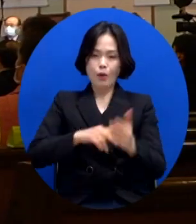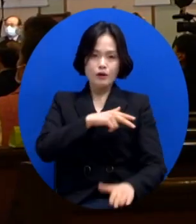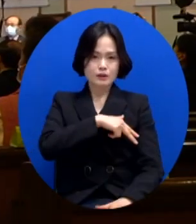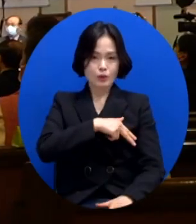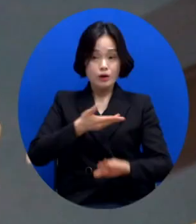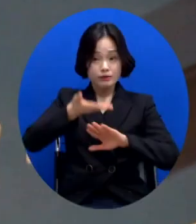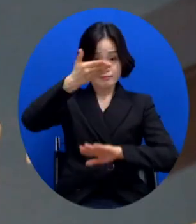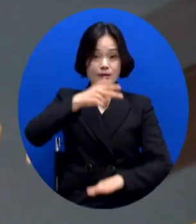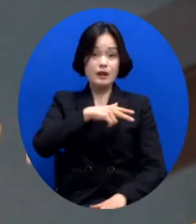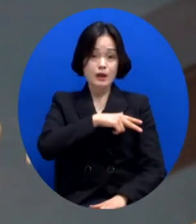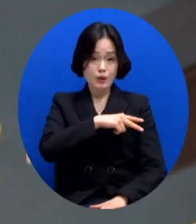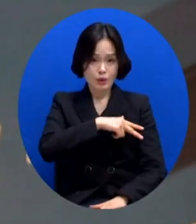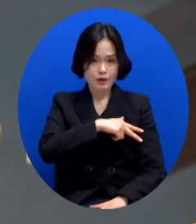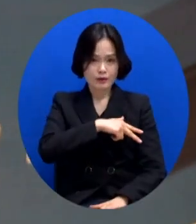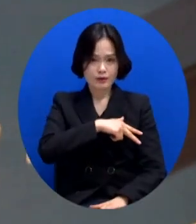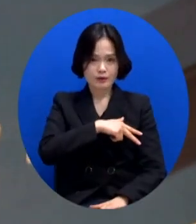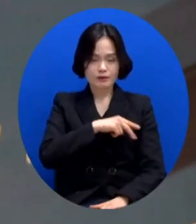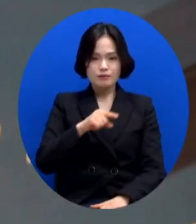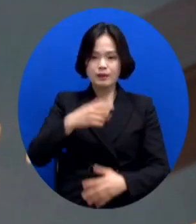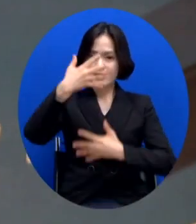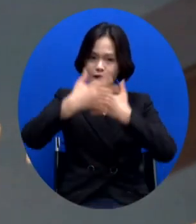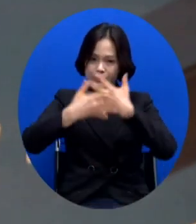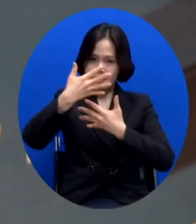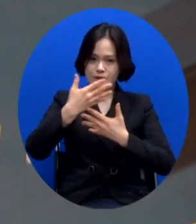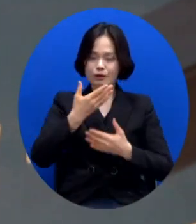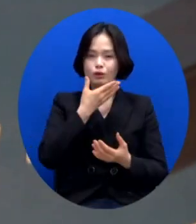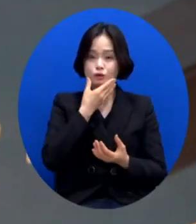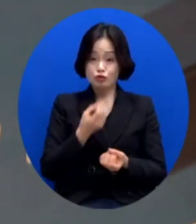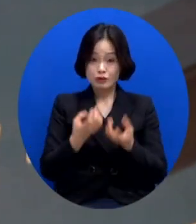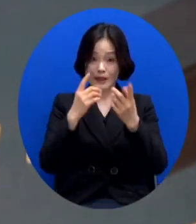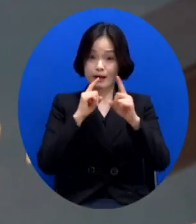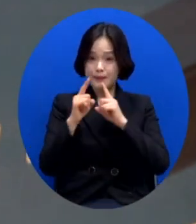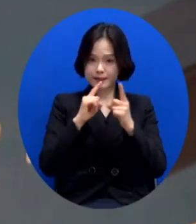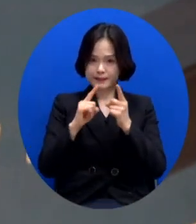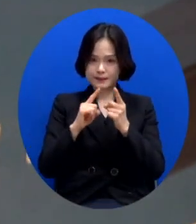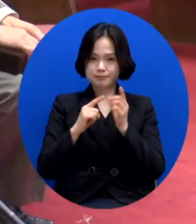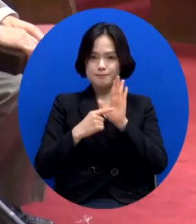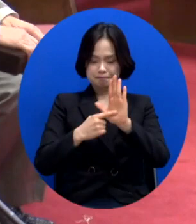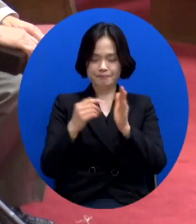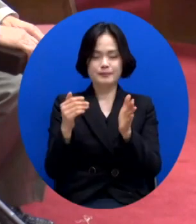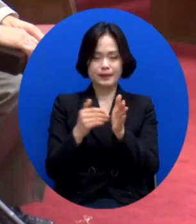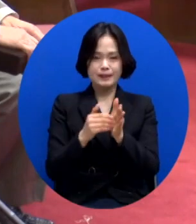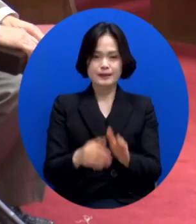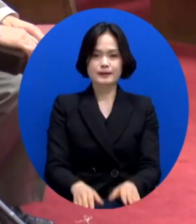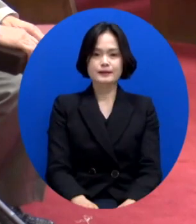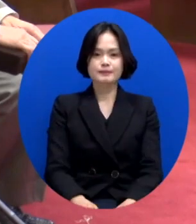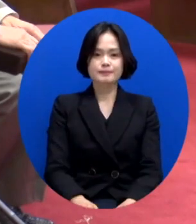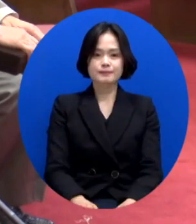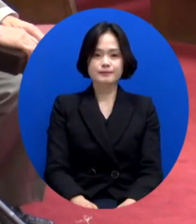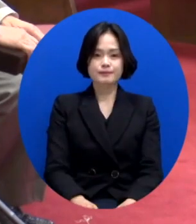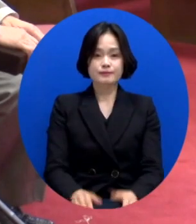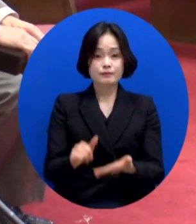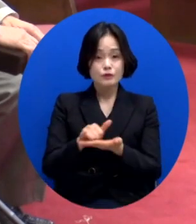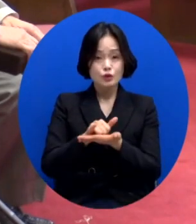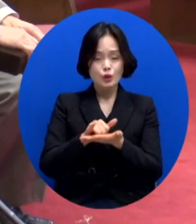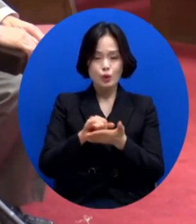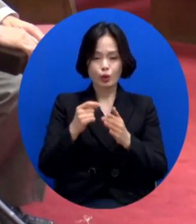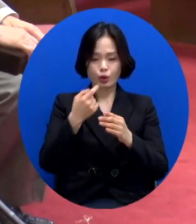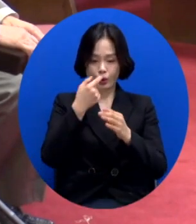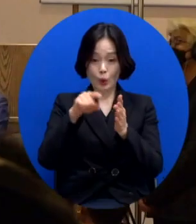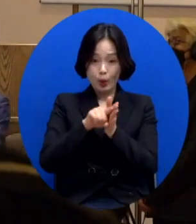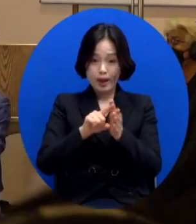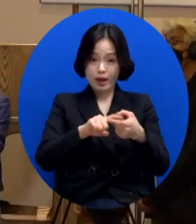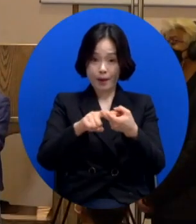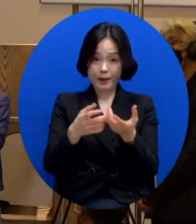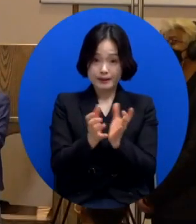비후 뉴욕주 상원의원 등 뉴욕 지역 정치인들도 영상으로 축사를 전했습니다 뉴욕교협 회장 문석호